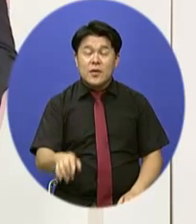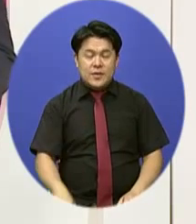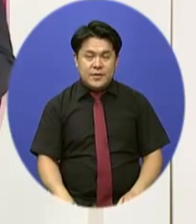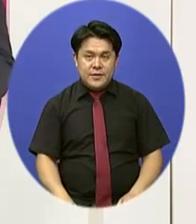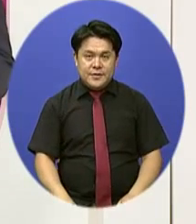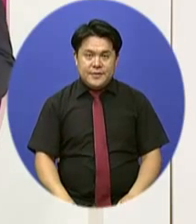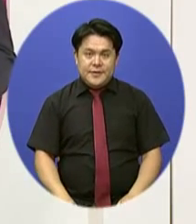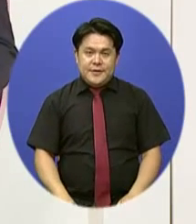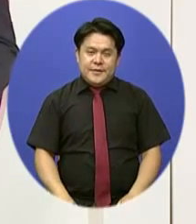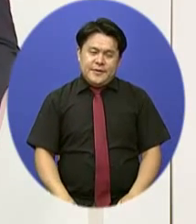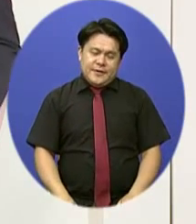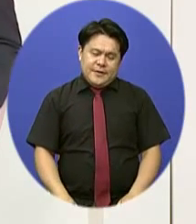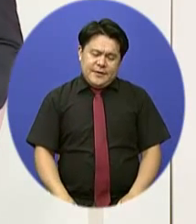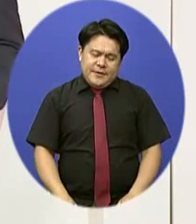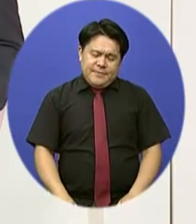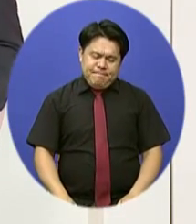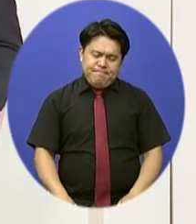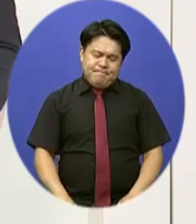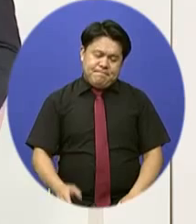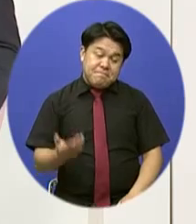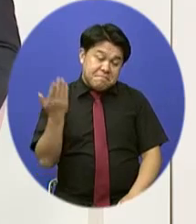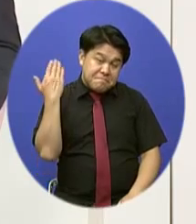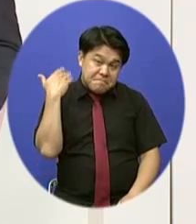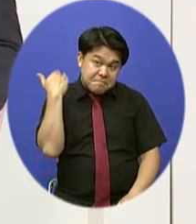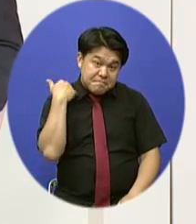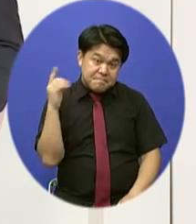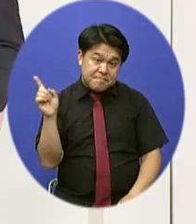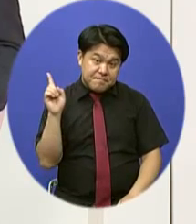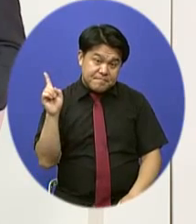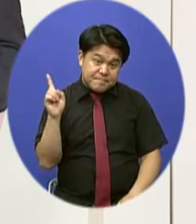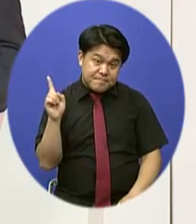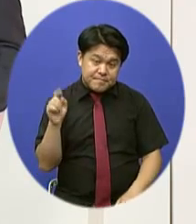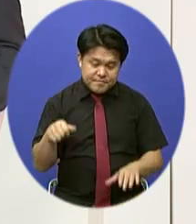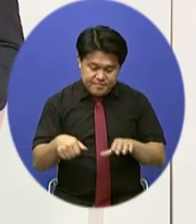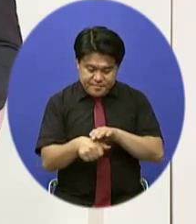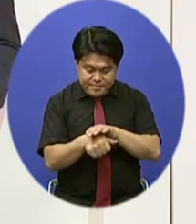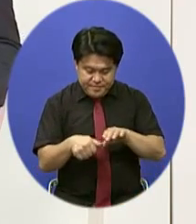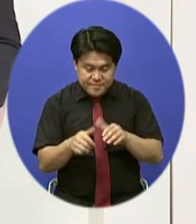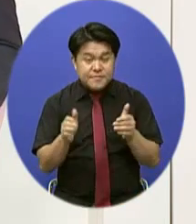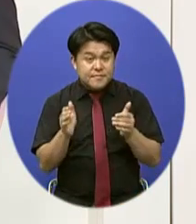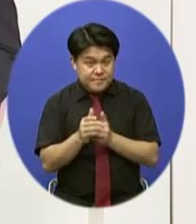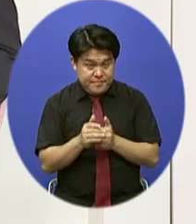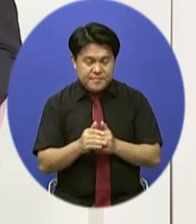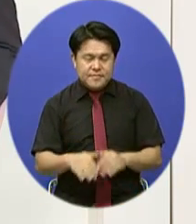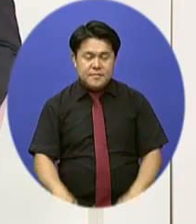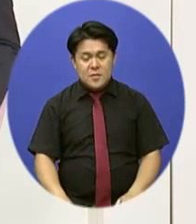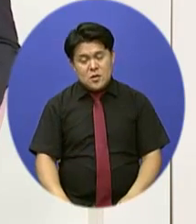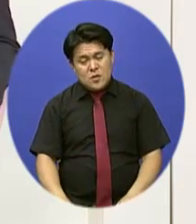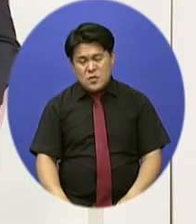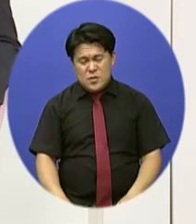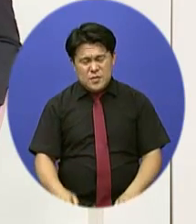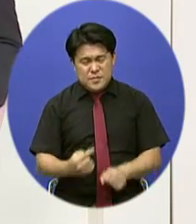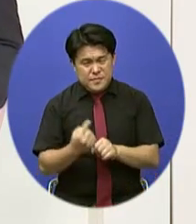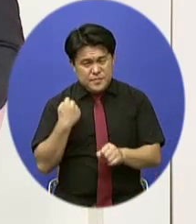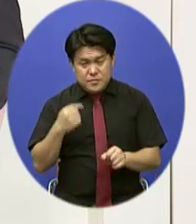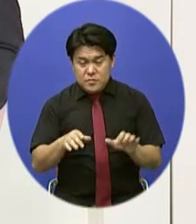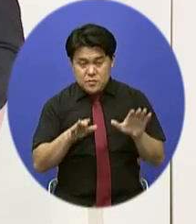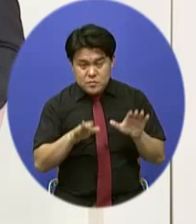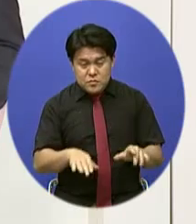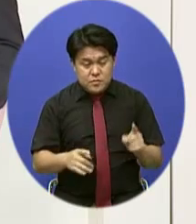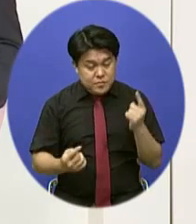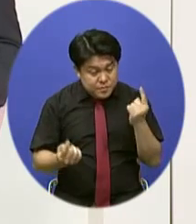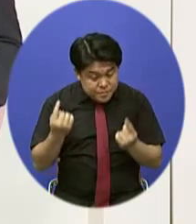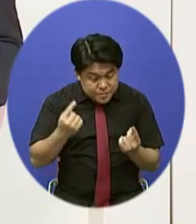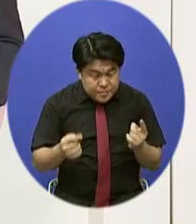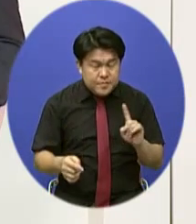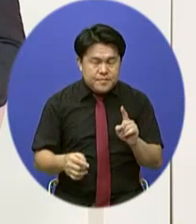거는? 다행히도 며칠 전에 예. MRI 네 MRI도 찍었는데 작년하고 올해하고